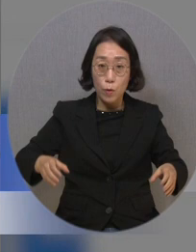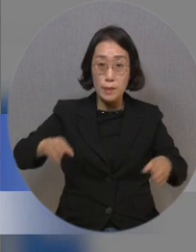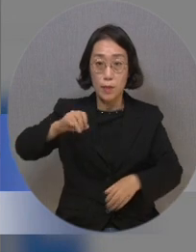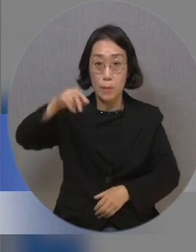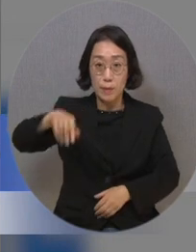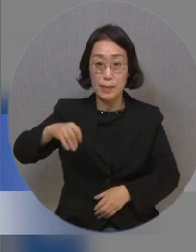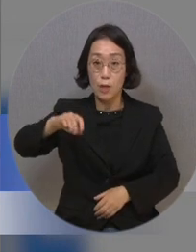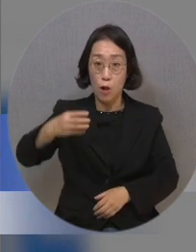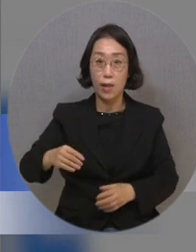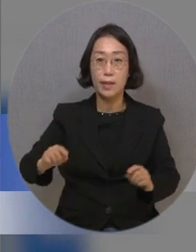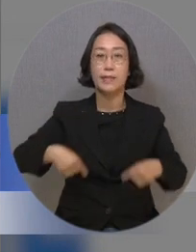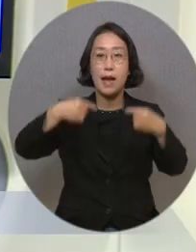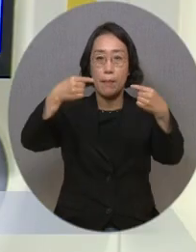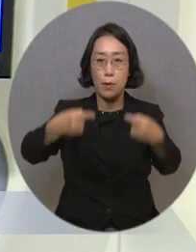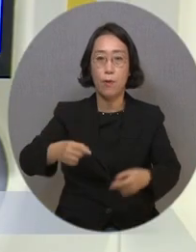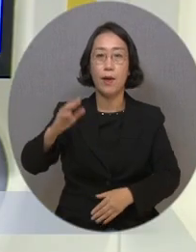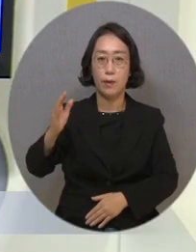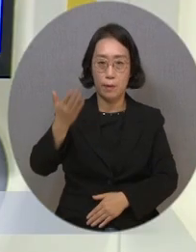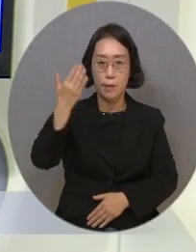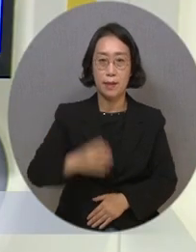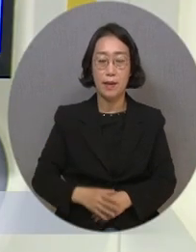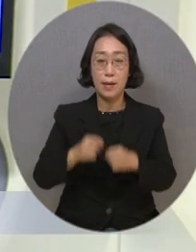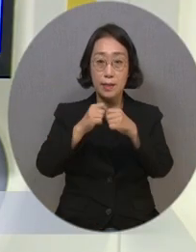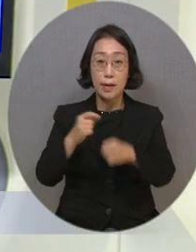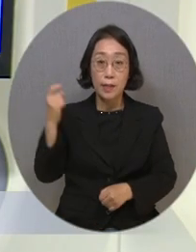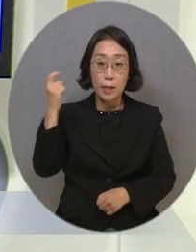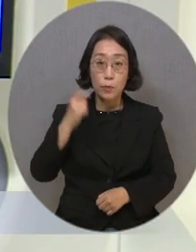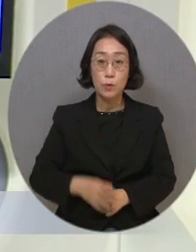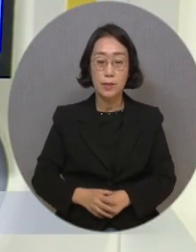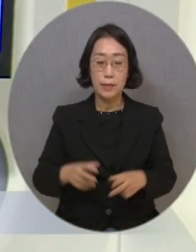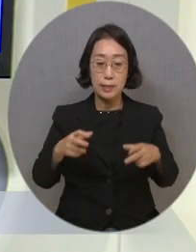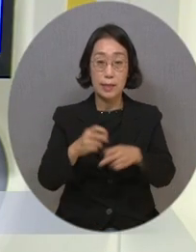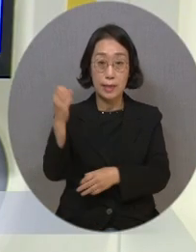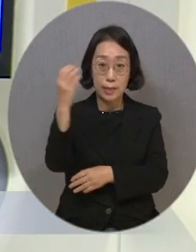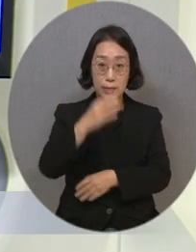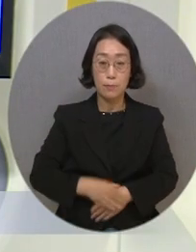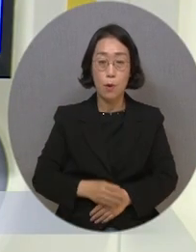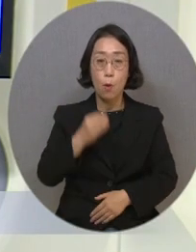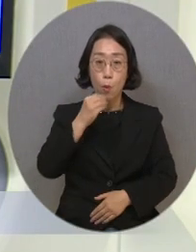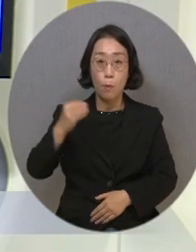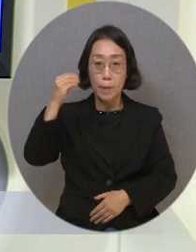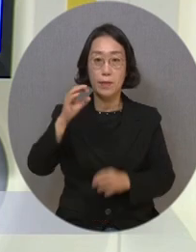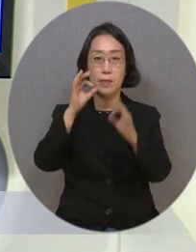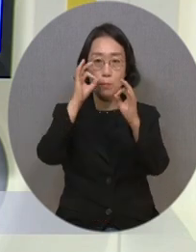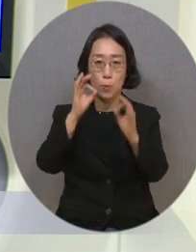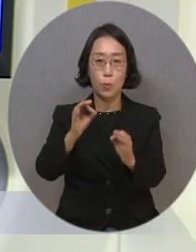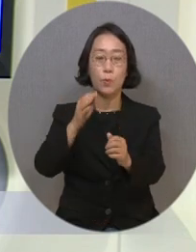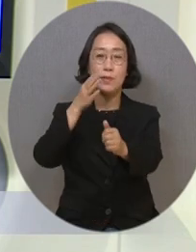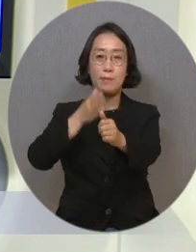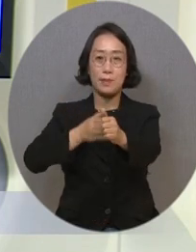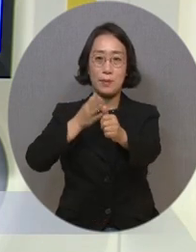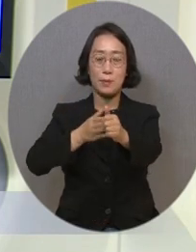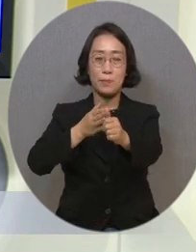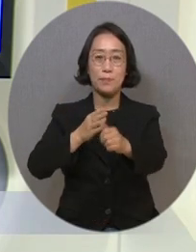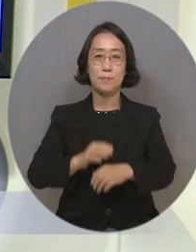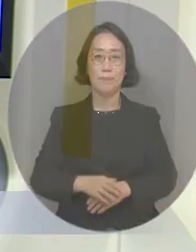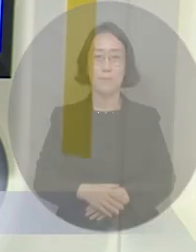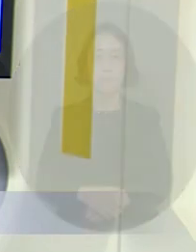리그에 참여합니다 더 자세한 뉴스는 장애인 신문과 웰페어 뉴스 홈페이지를 통해 확인할 수